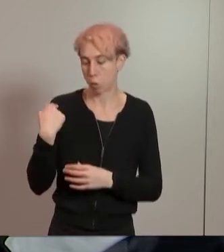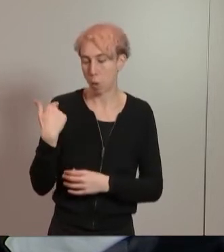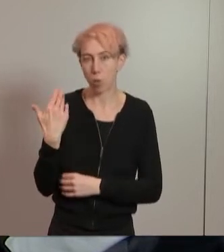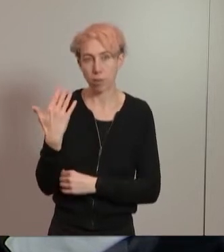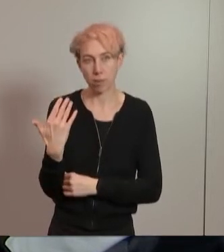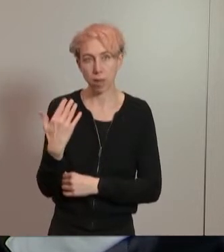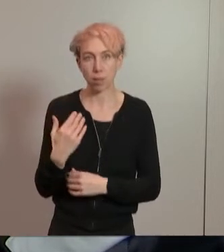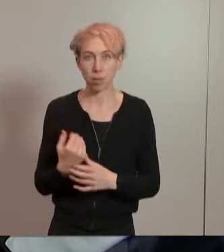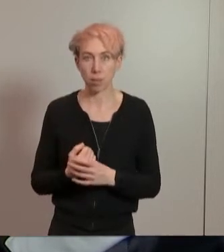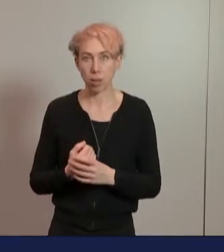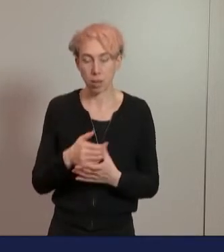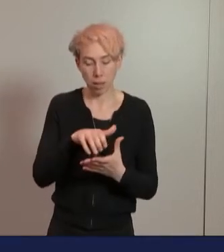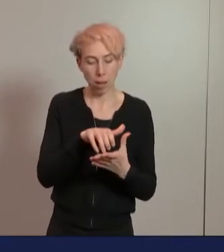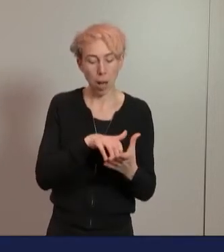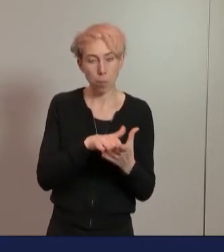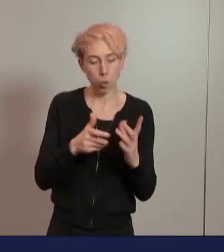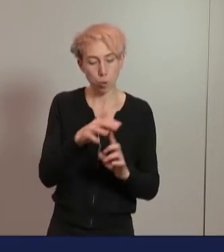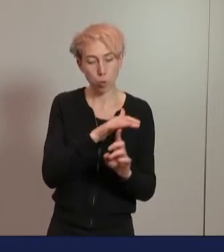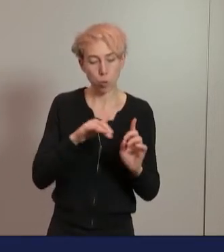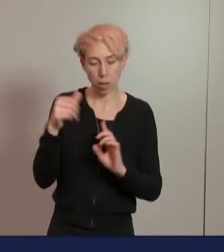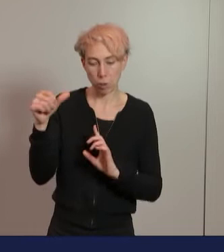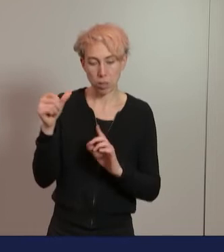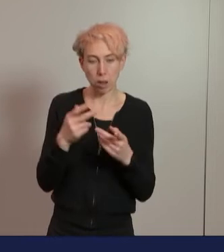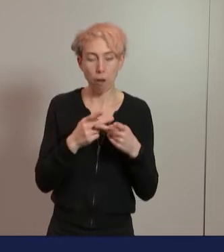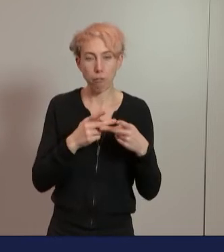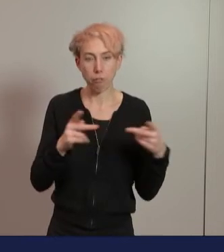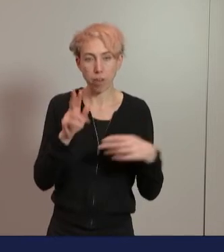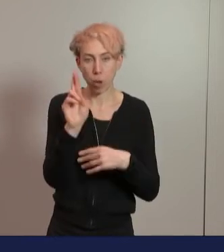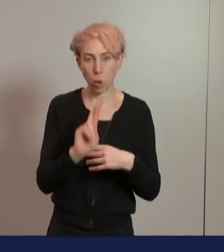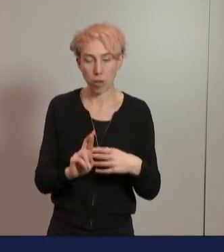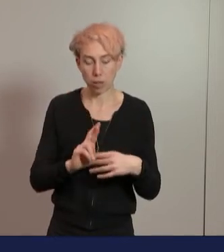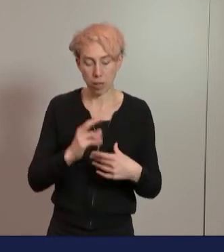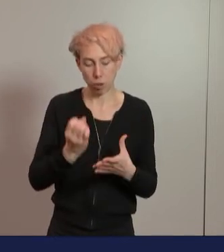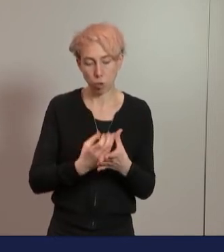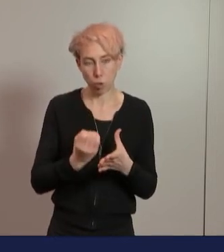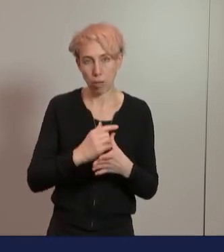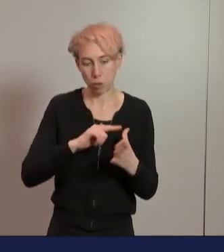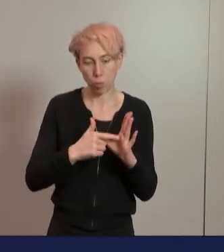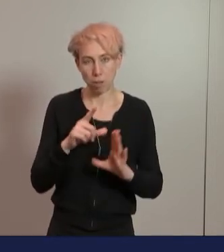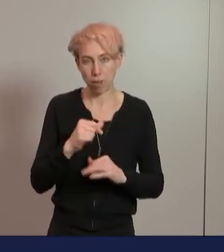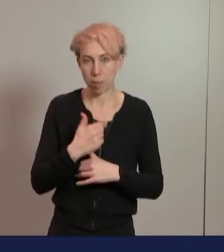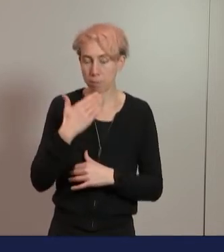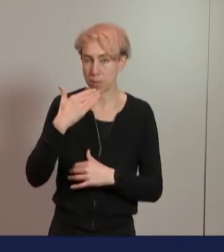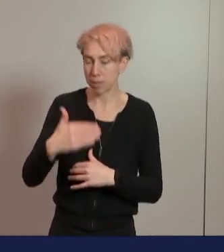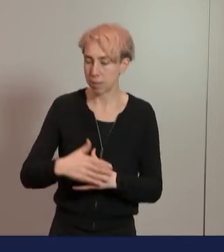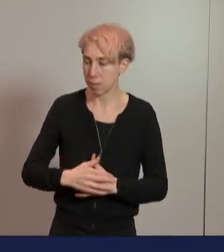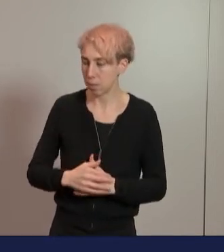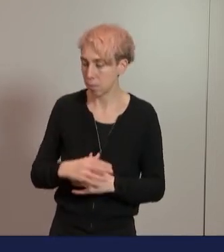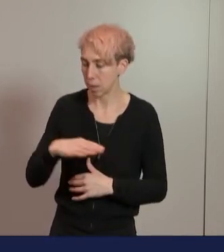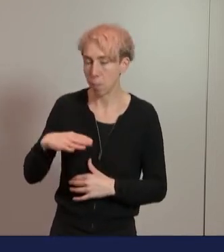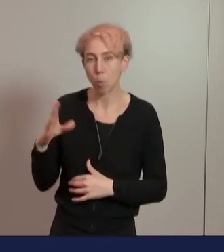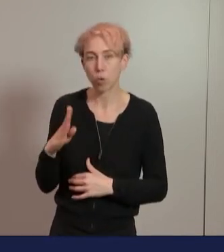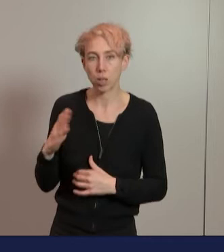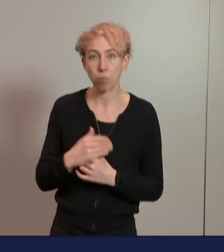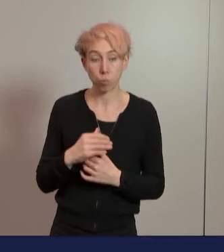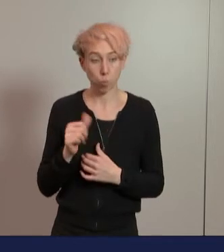numéro 5, rapport social unique de la ville de Rezé sur les données 2020. Madame Bourget. Merci. Donc, tout d'abord, vous